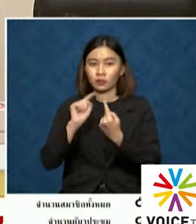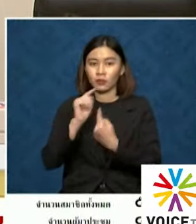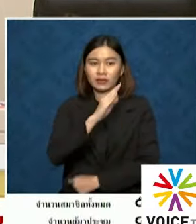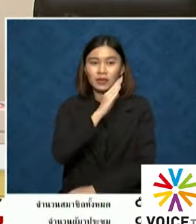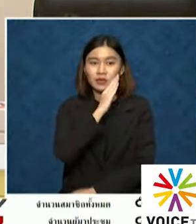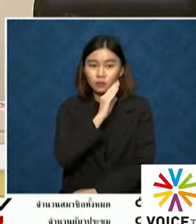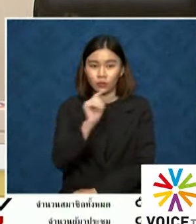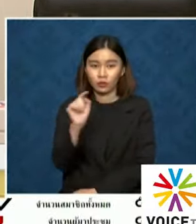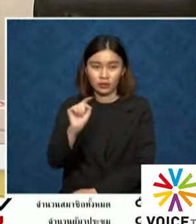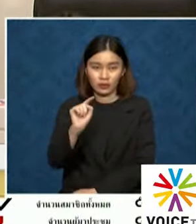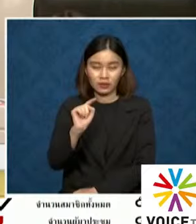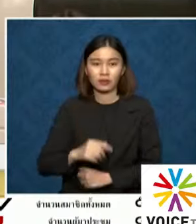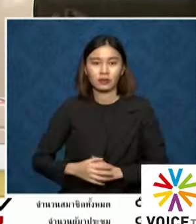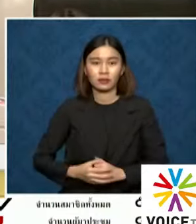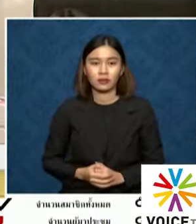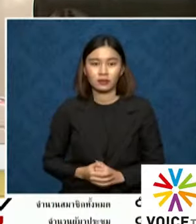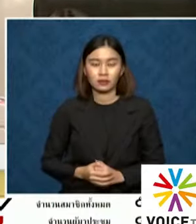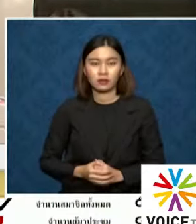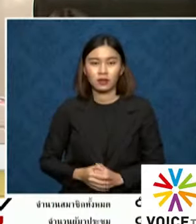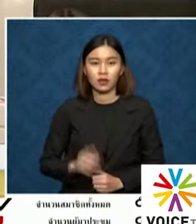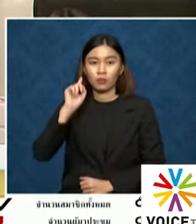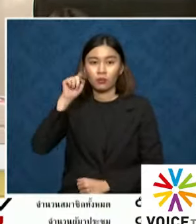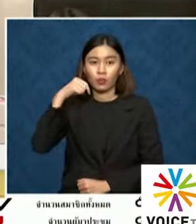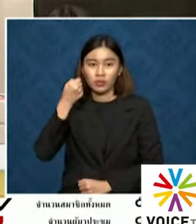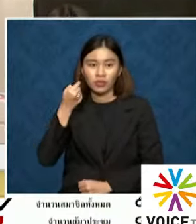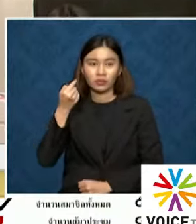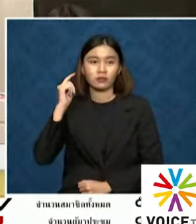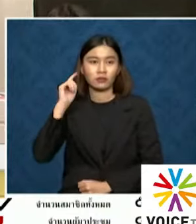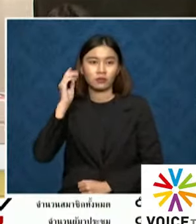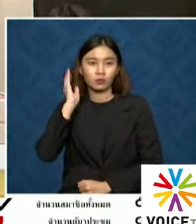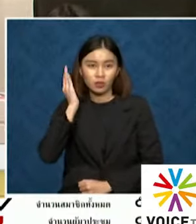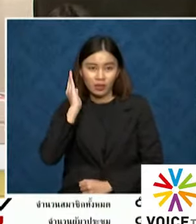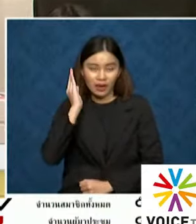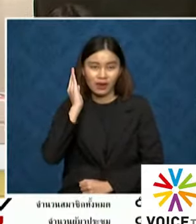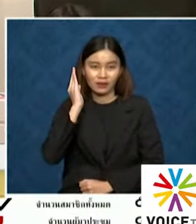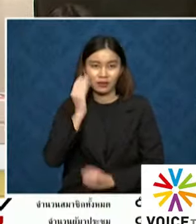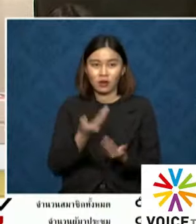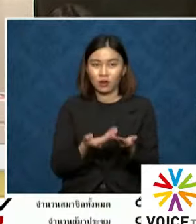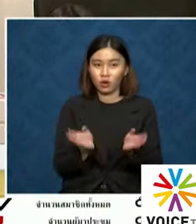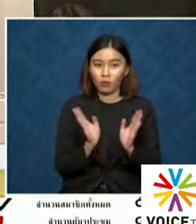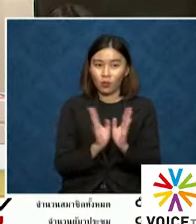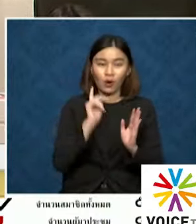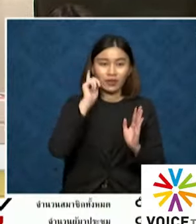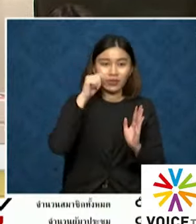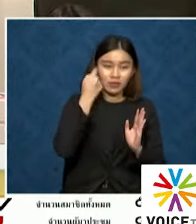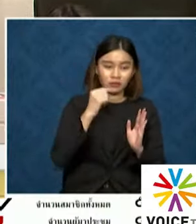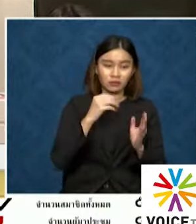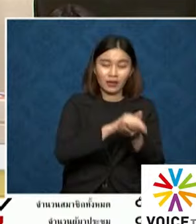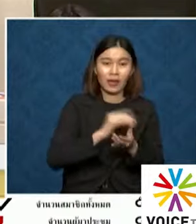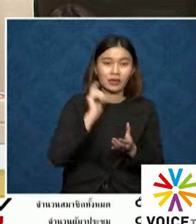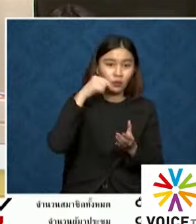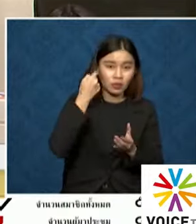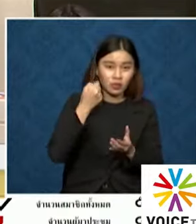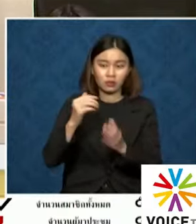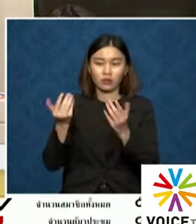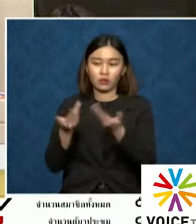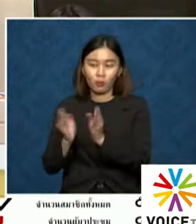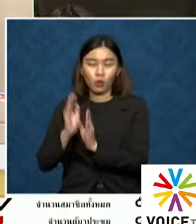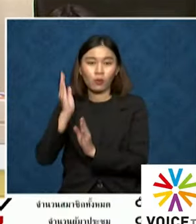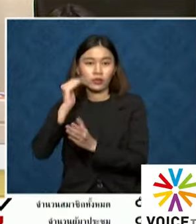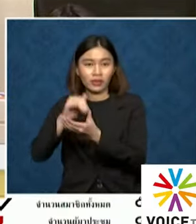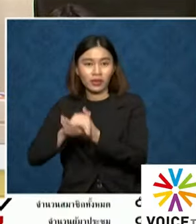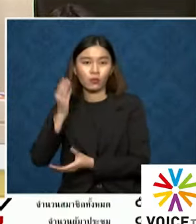แล้วก็ทำมันให้ไม่ใช่แค่ทันสมัยขึ้นแต่ให้เป็นเรื่องของปัจจุบันม